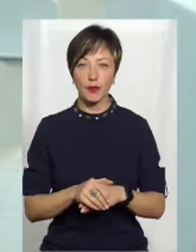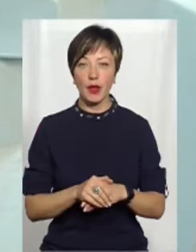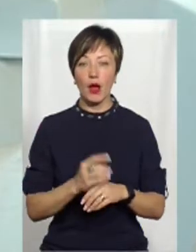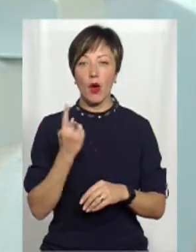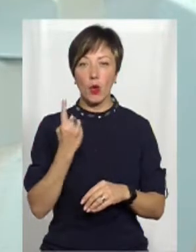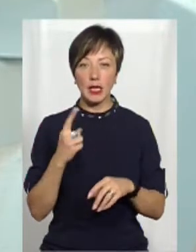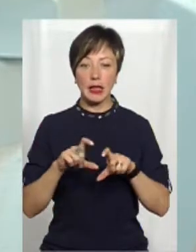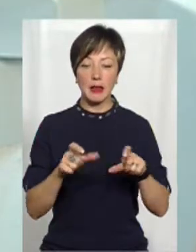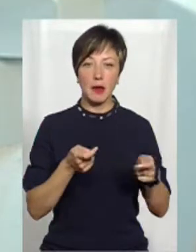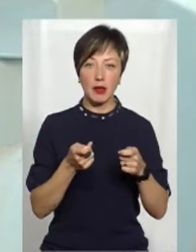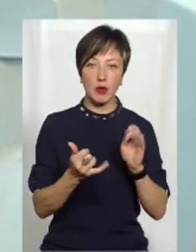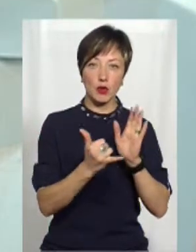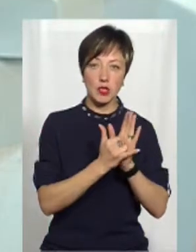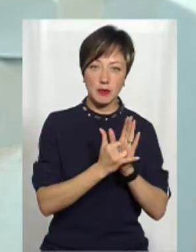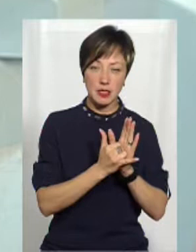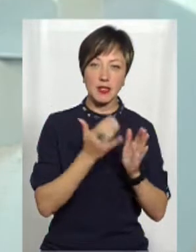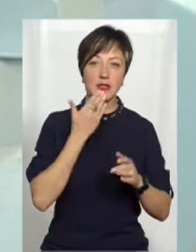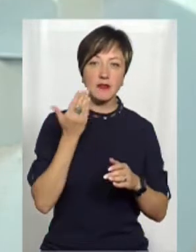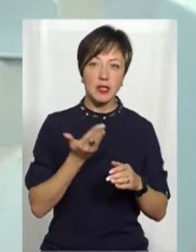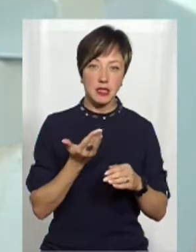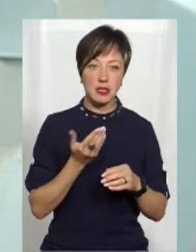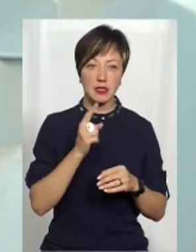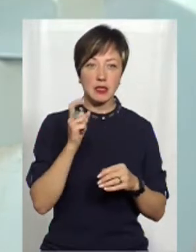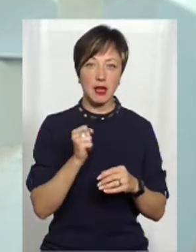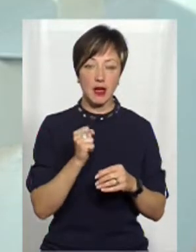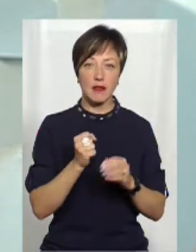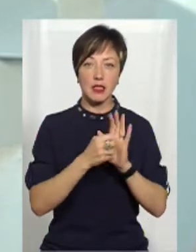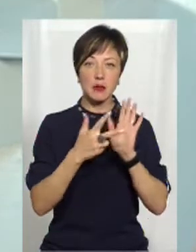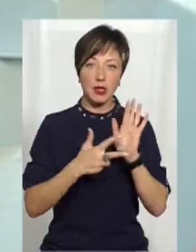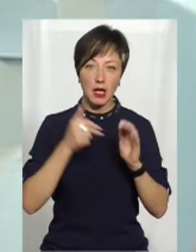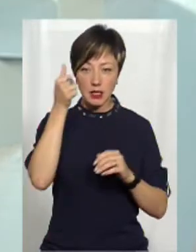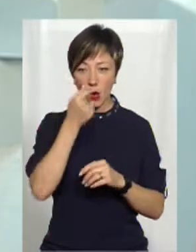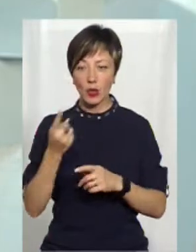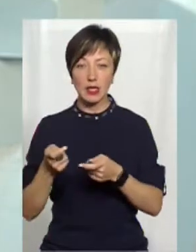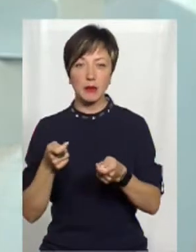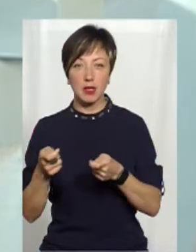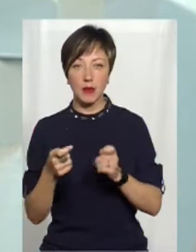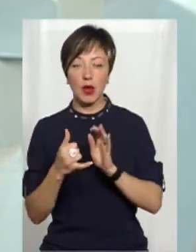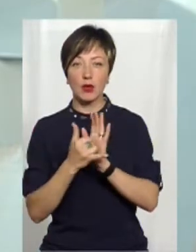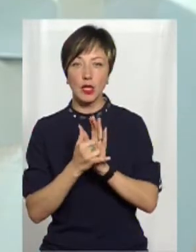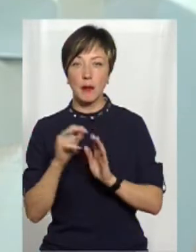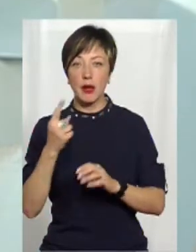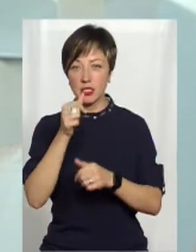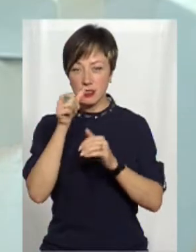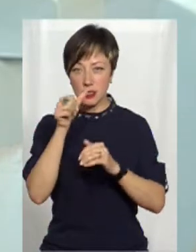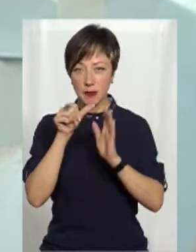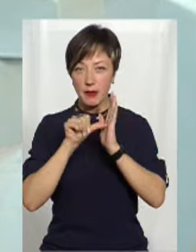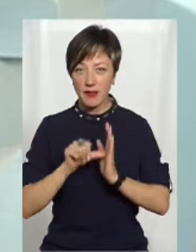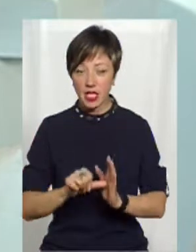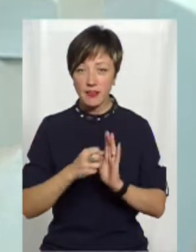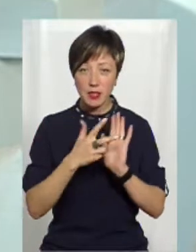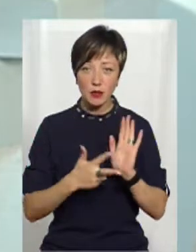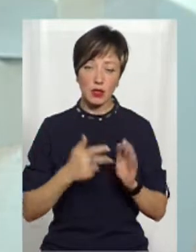Один департамент розмістив розділ звіти за, там, наприклад, 18 рік, один розмістив за перше півріччя 18